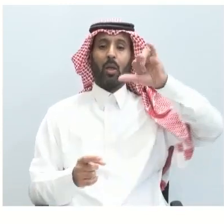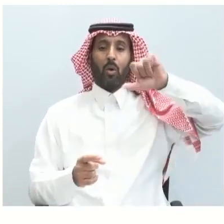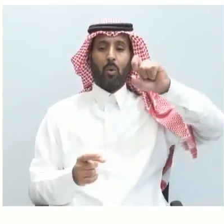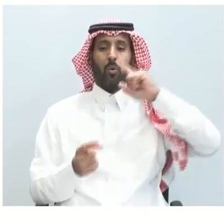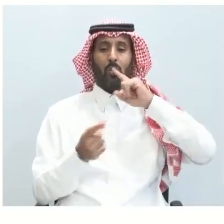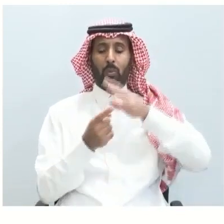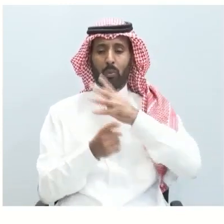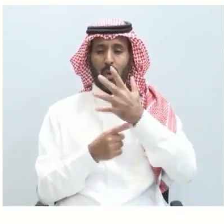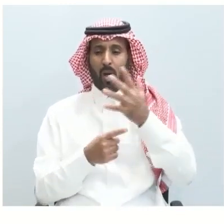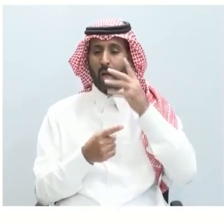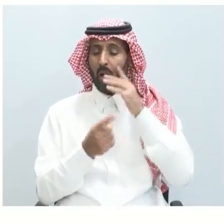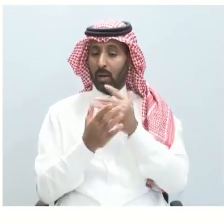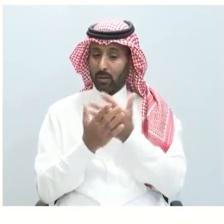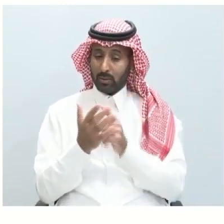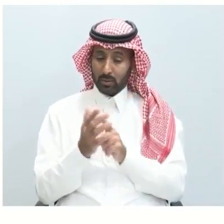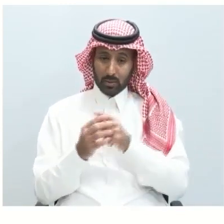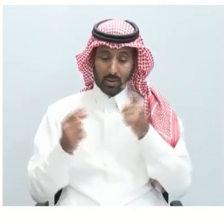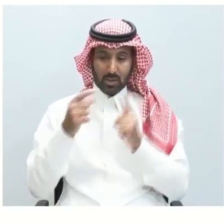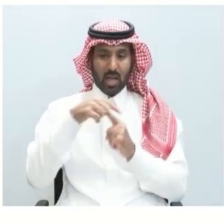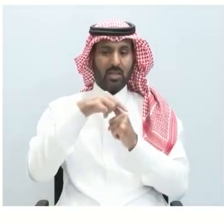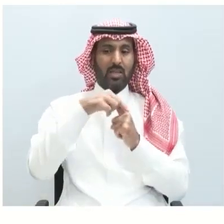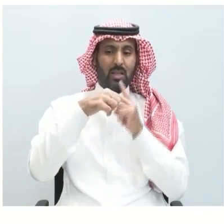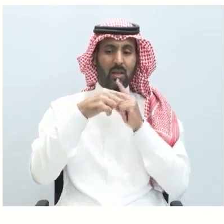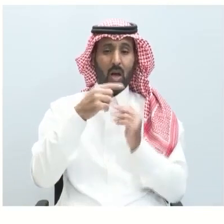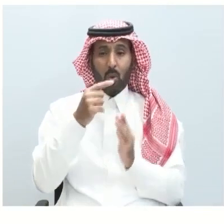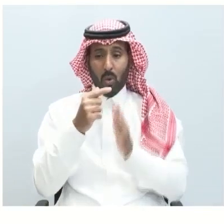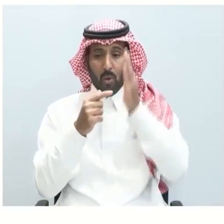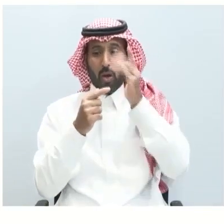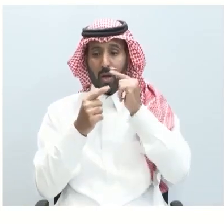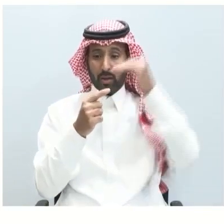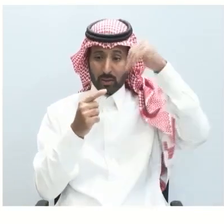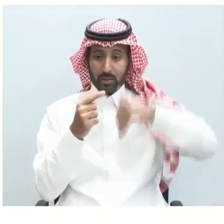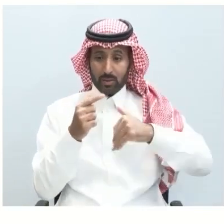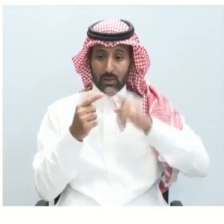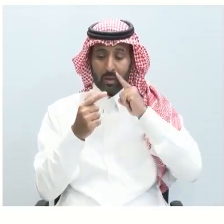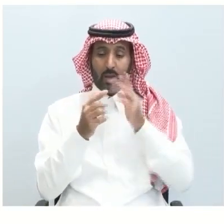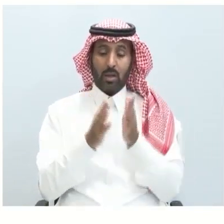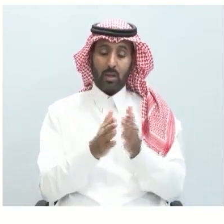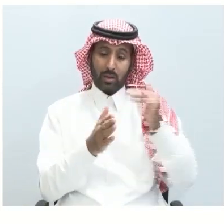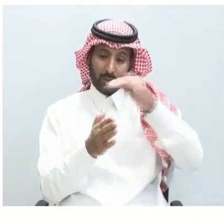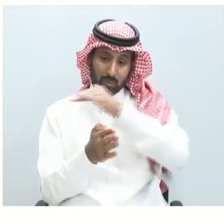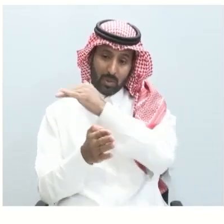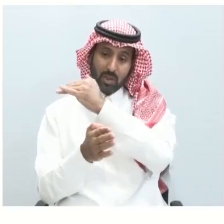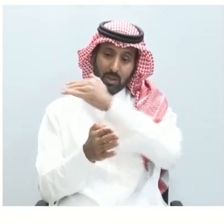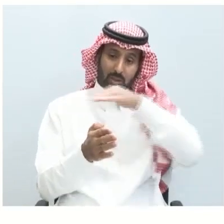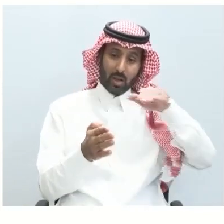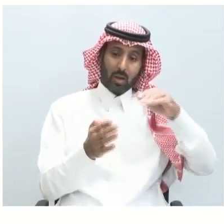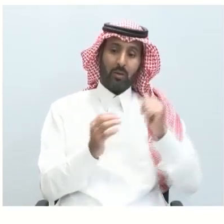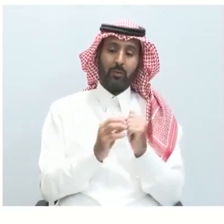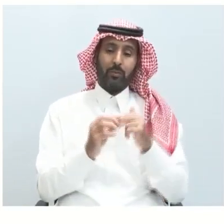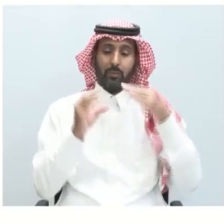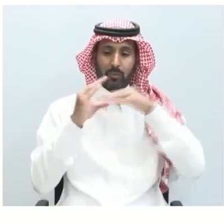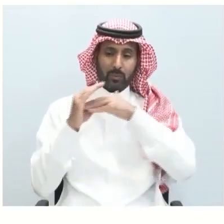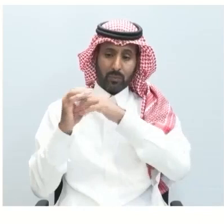انظر الى الاتجاه الان في الاسهم قبل قليل كانت الى الاعلى والاسفل الان الى اليمين والى اليسار